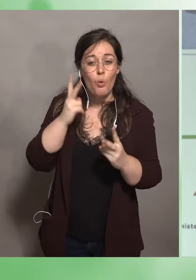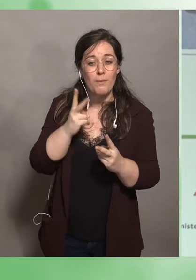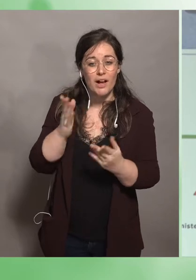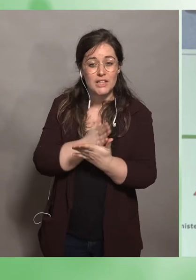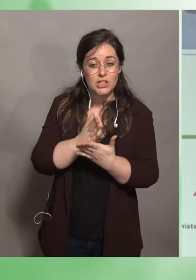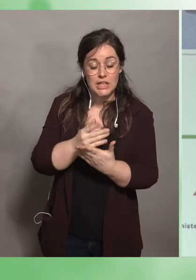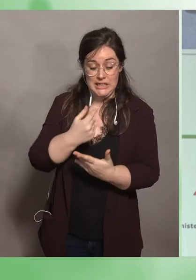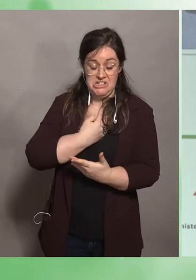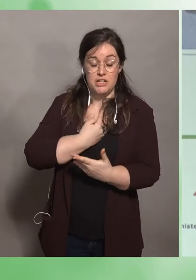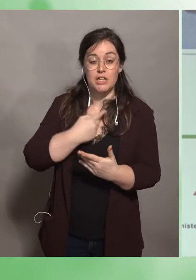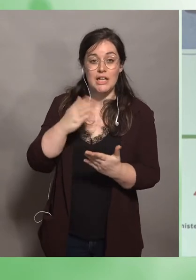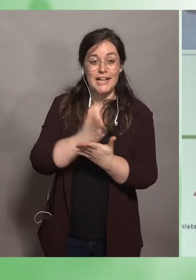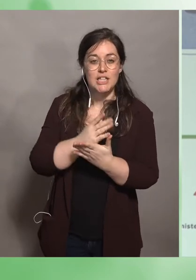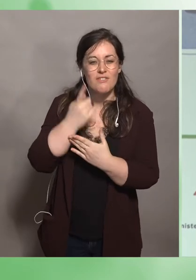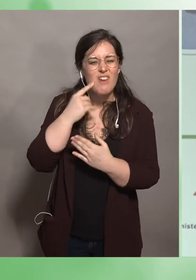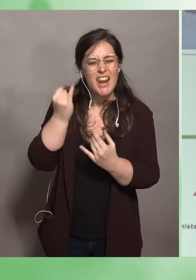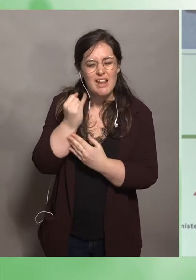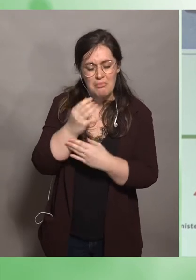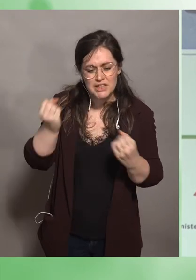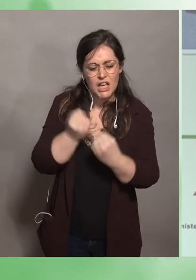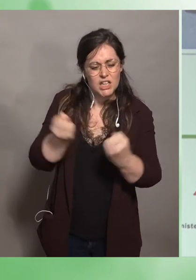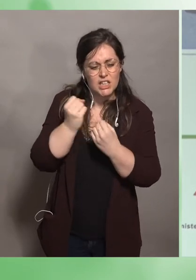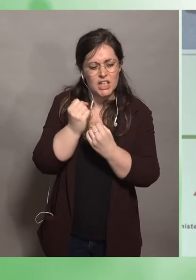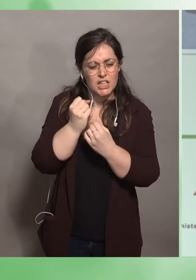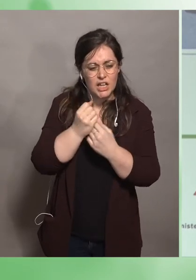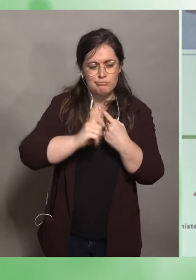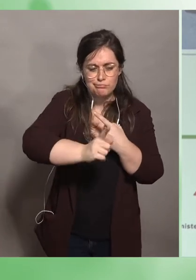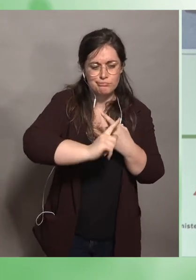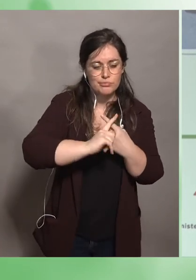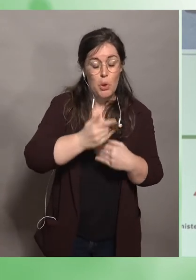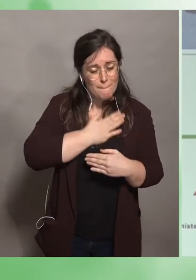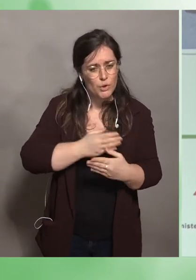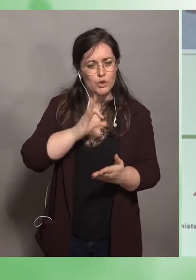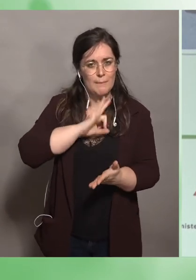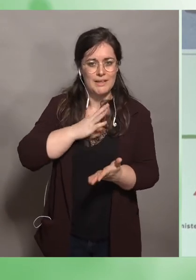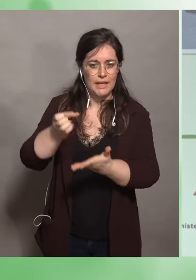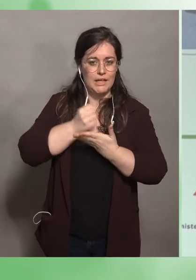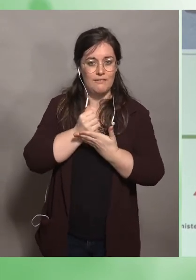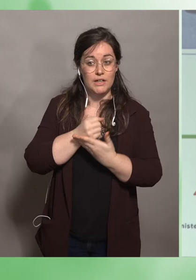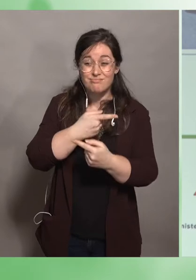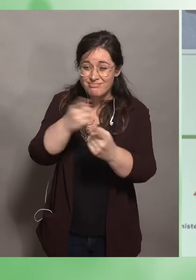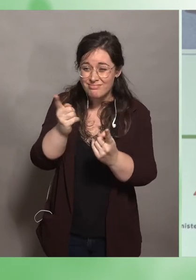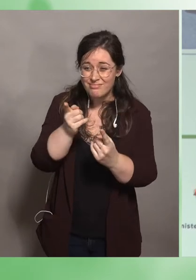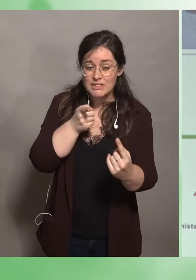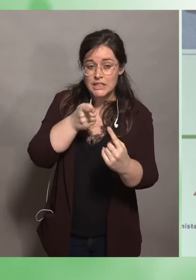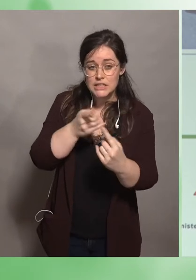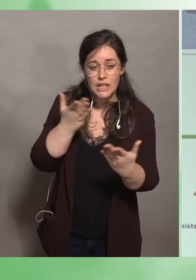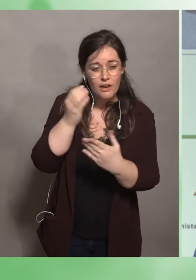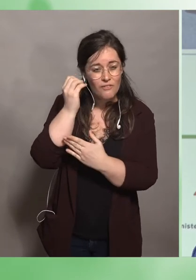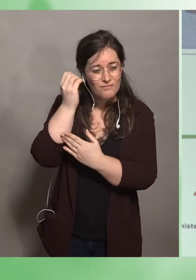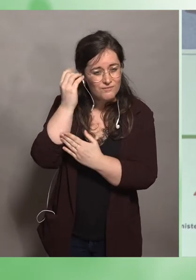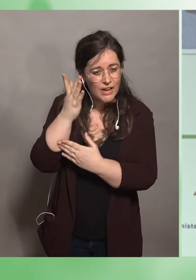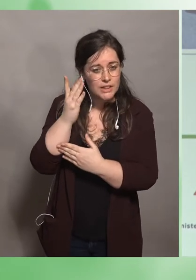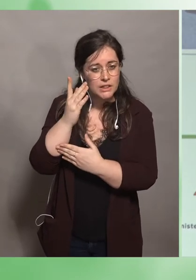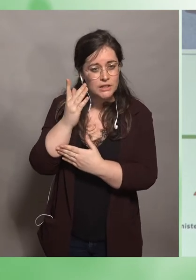Ich habe sie getroffen, weil ich immer zum Training gegangen bin und wusste, ich möchte eine Medaille gewinnen. Sie treffen sie auf Basis ihrer Ziele, die sie gemeinsam haben, die